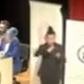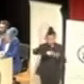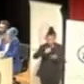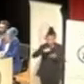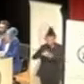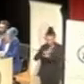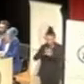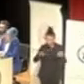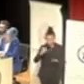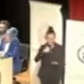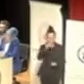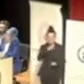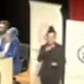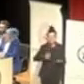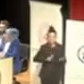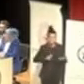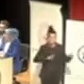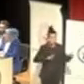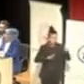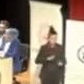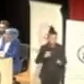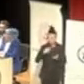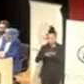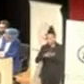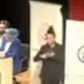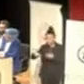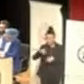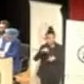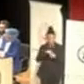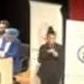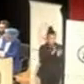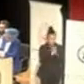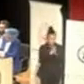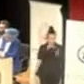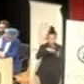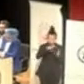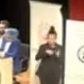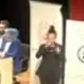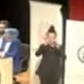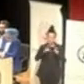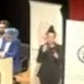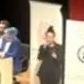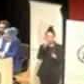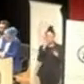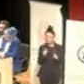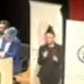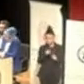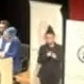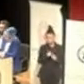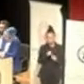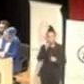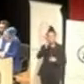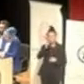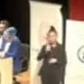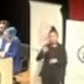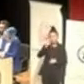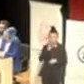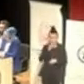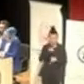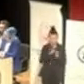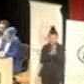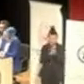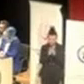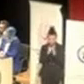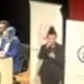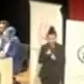çocuk kitabı seslendirmişlerdi. 9 Ocak 2023 tarihinde sesli kitap projesinin birinci etabını tamamladık. Ve